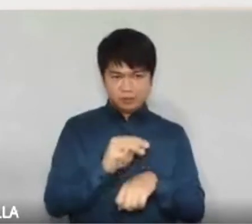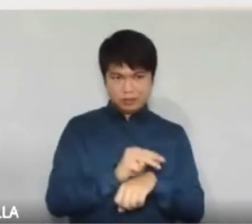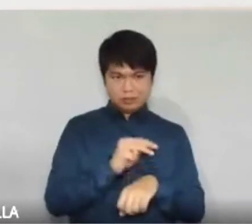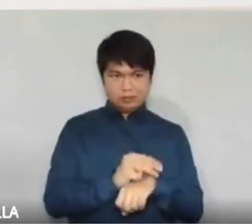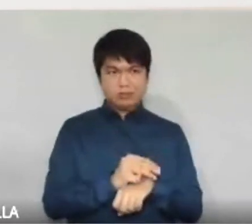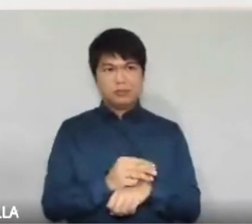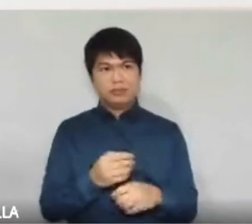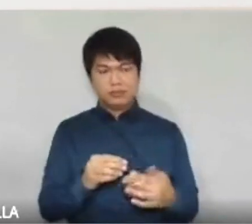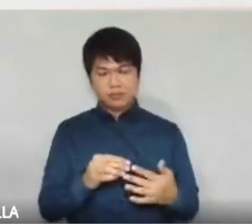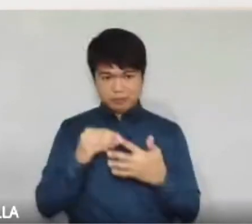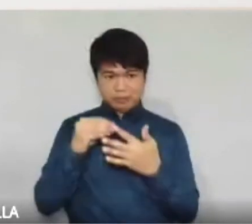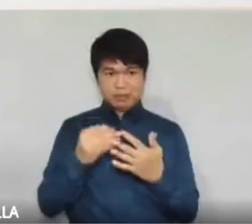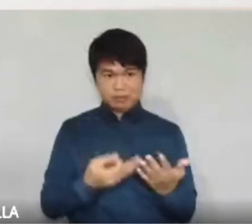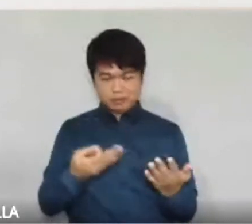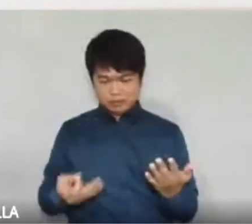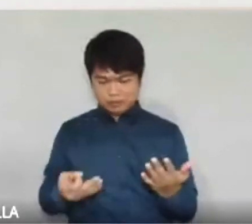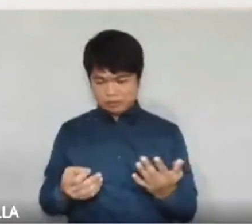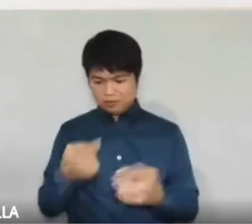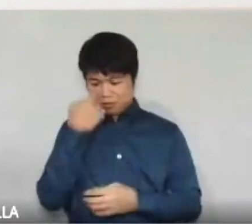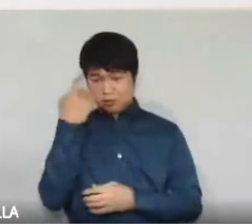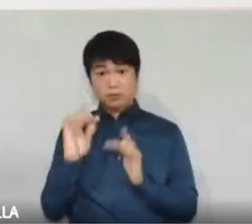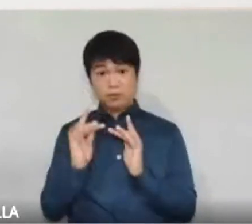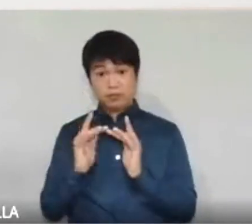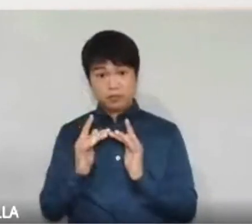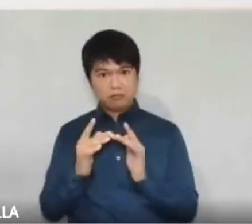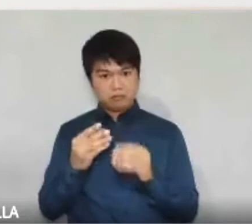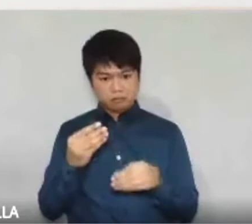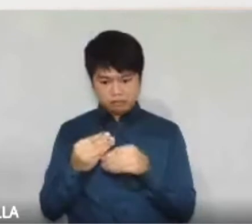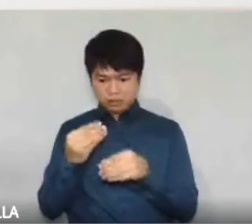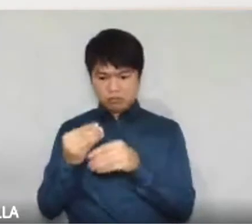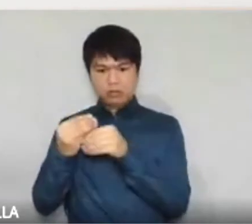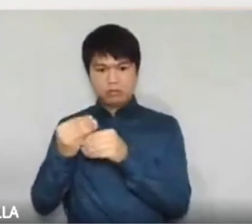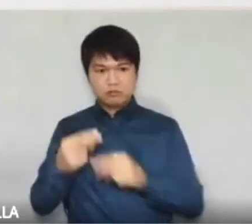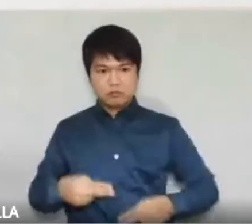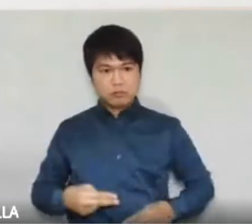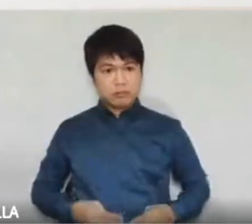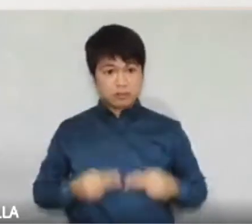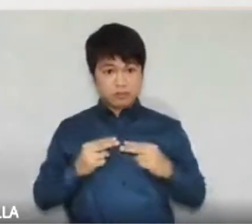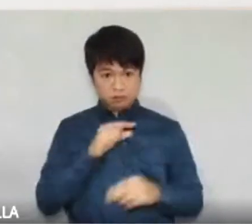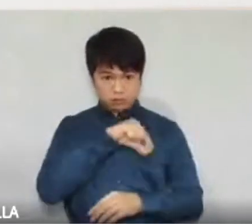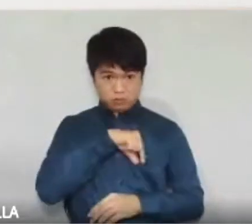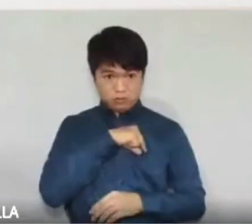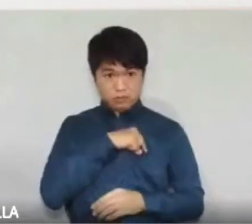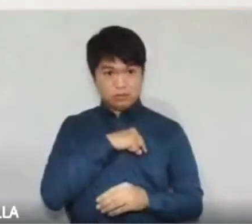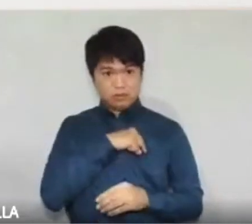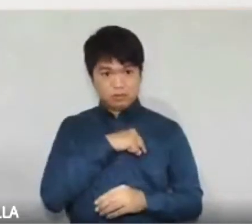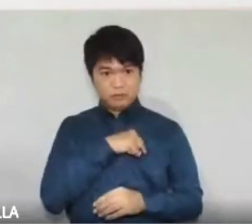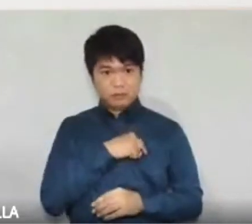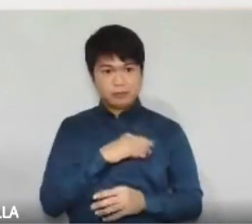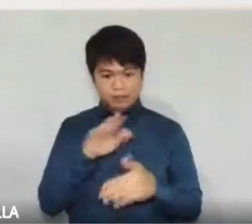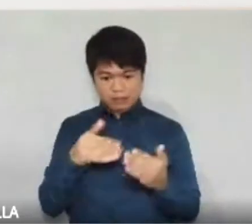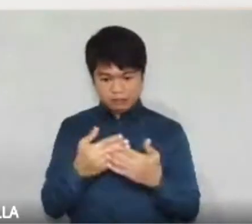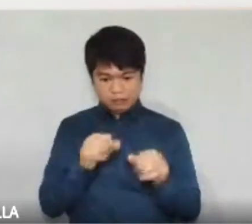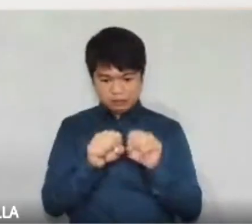Dahil din sa connection na ito, tataas ang kalidad ng health services sa buong system. Dahil